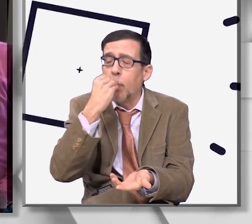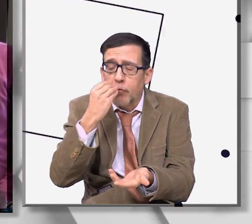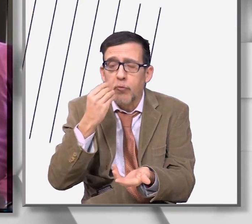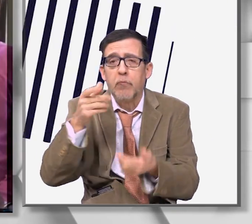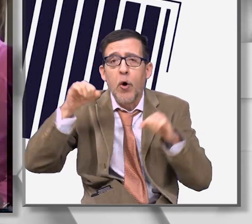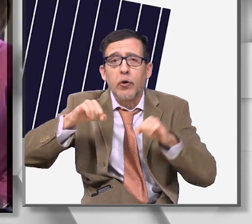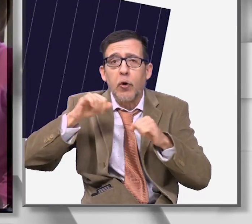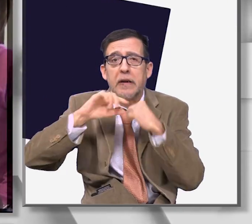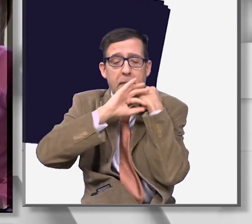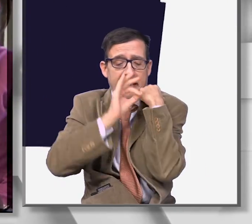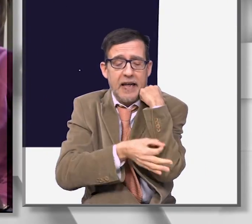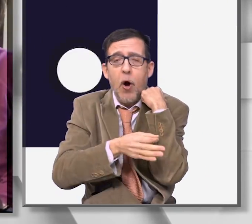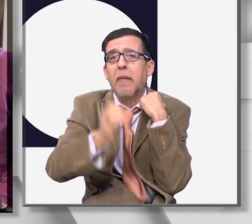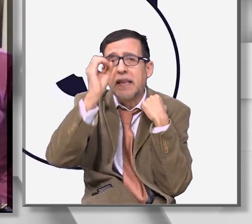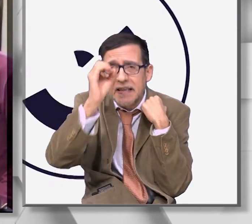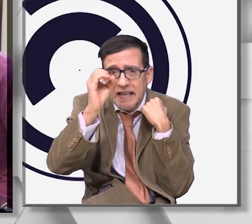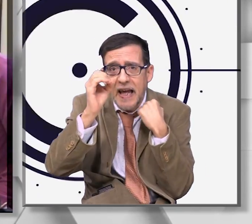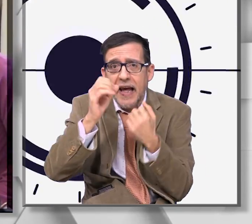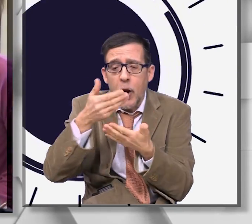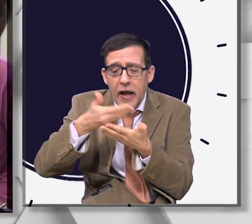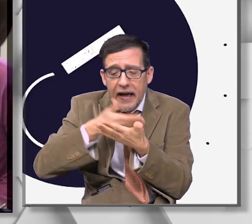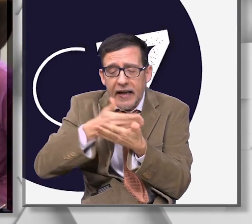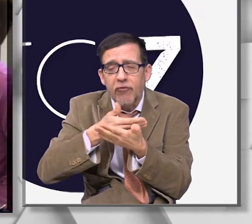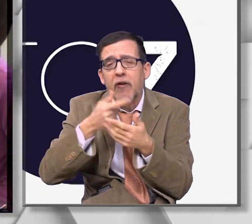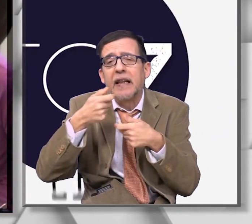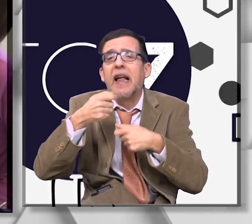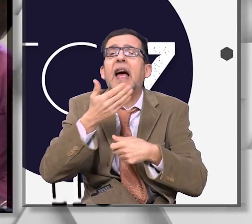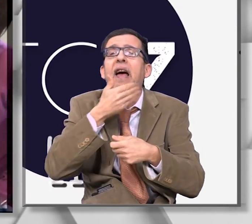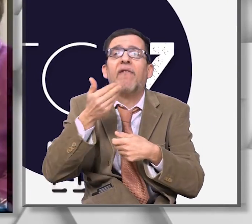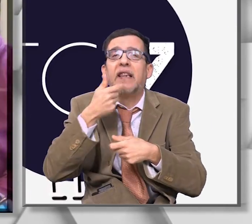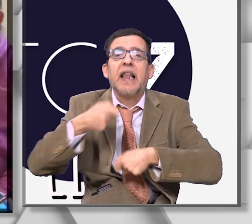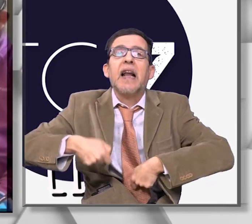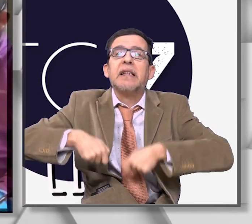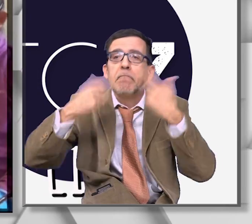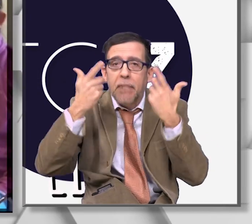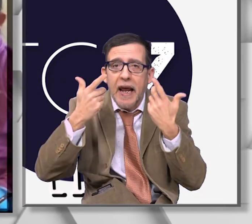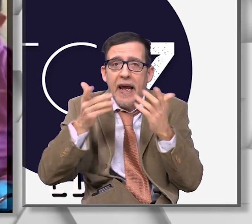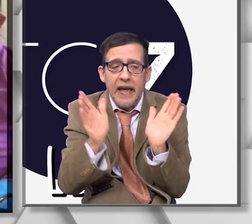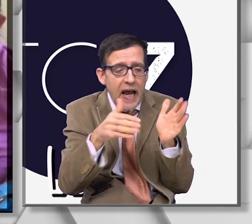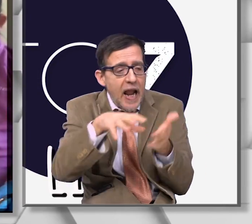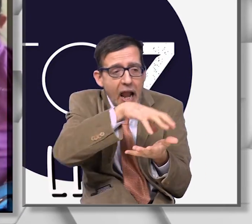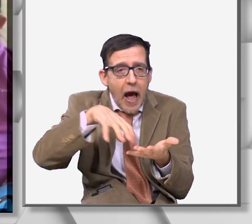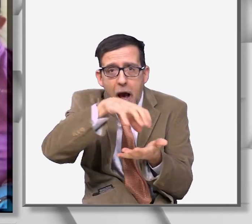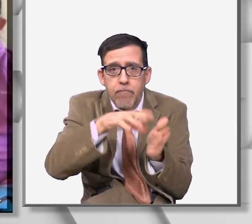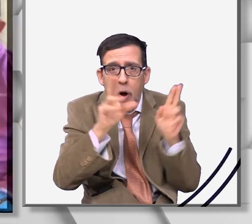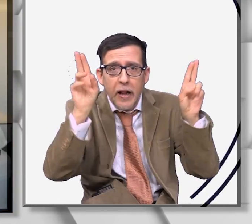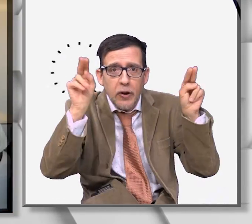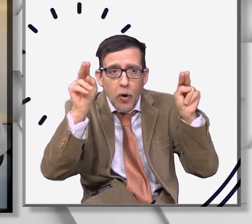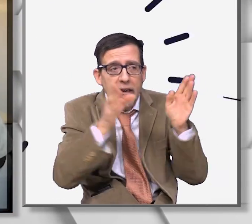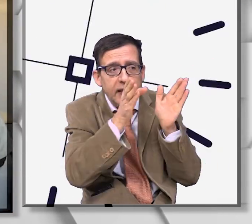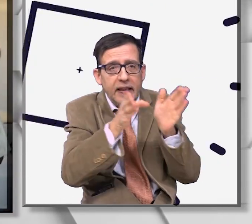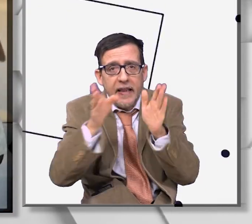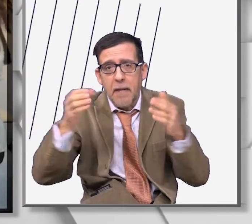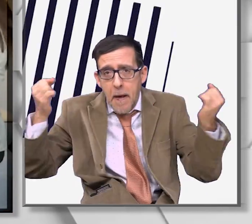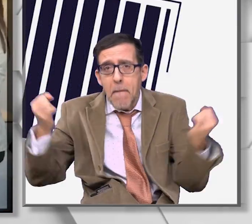zero ricette antispreco il suo vero e proprio programma sviluppato attraverso una serie di laboratori tematici per promuovere diffondere